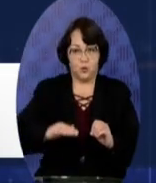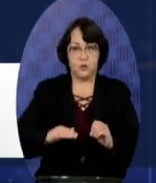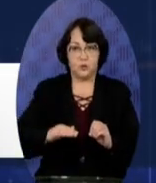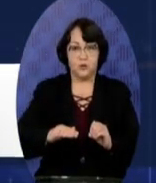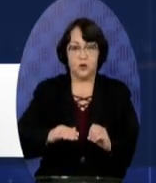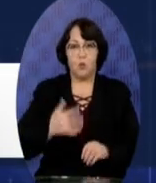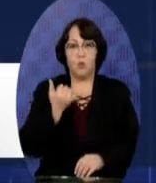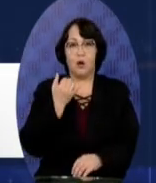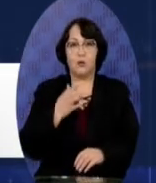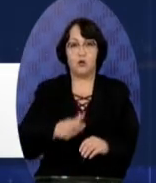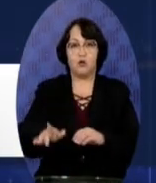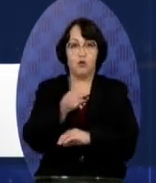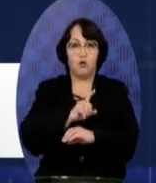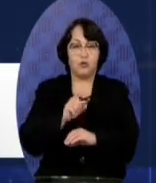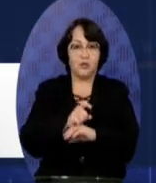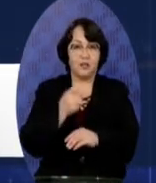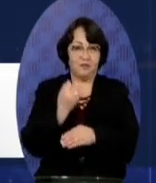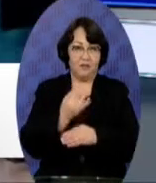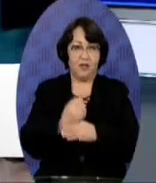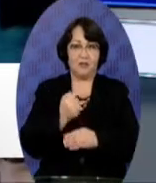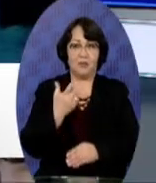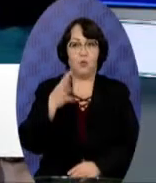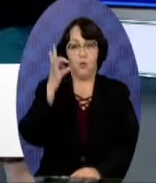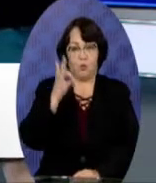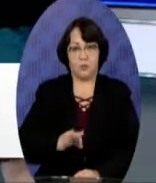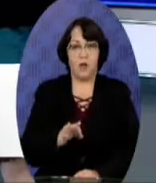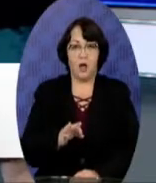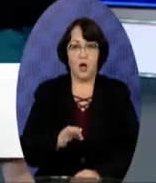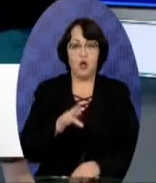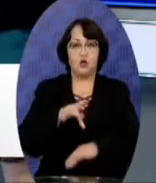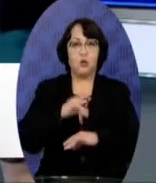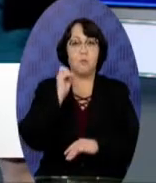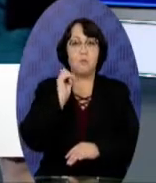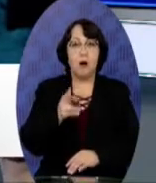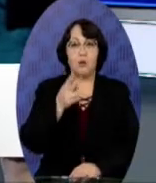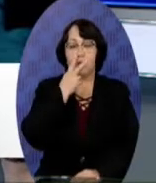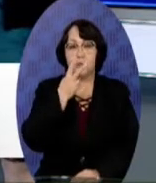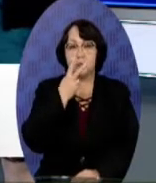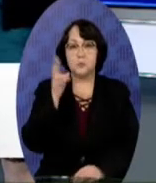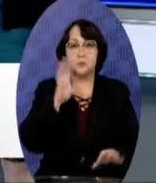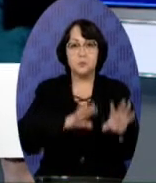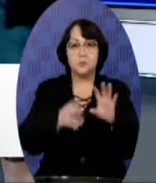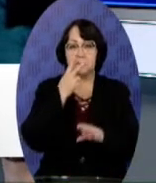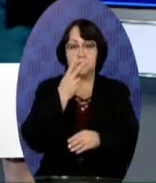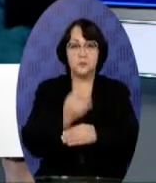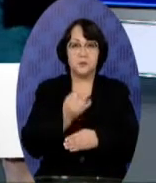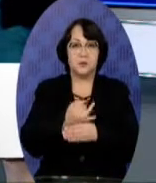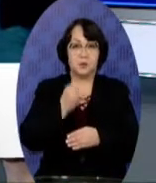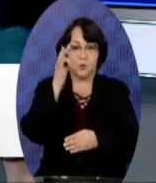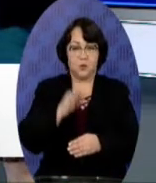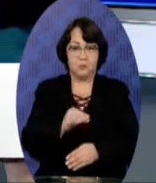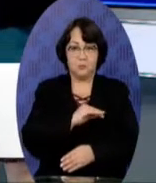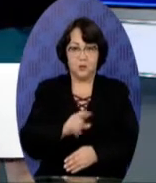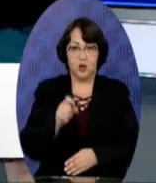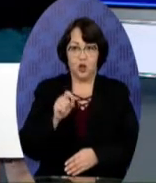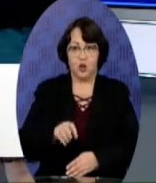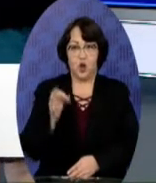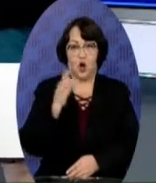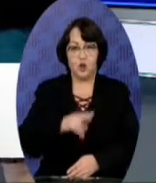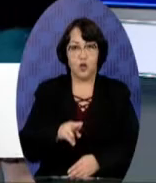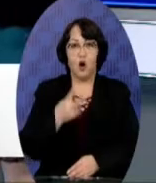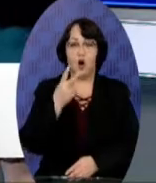За Улаанбаатар хотын хэмжээнд бол инфляц 5% байгаа. За Төв банкны үзэж байгаагаар бол инфляцийн хэмжээ энэ он болон ирэх онд